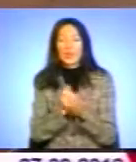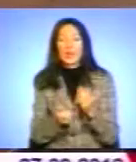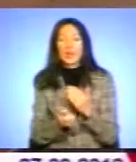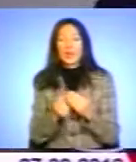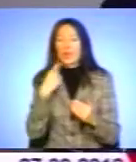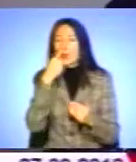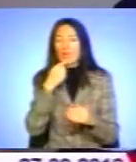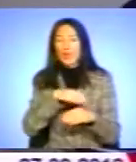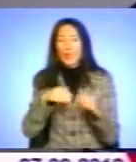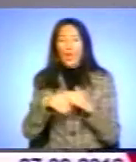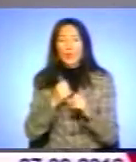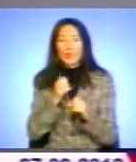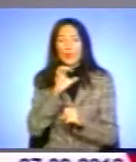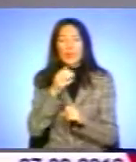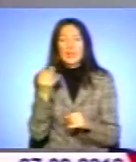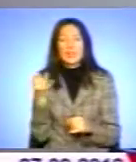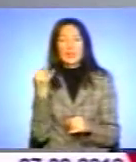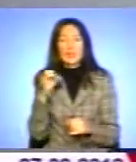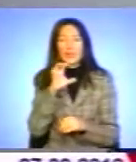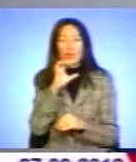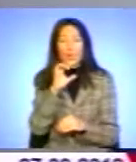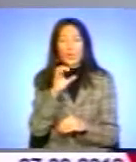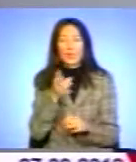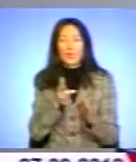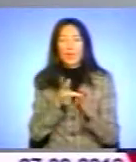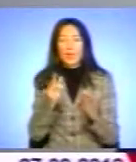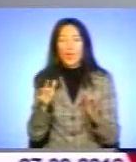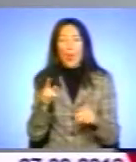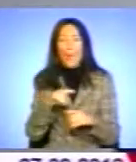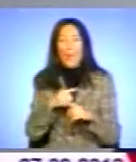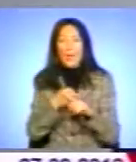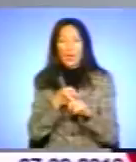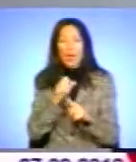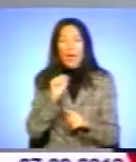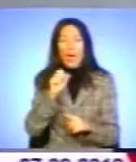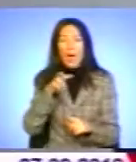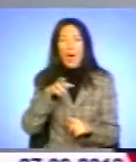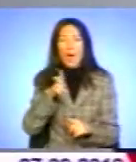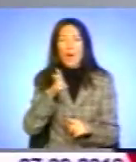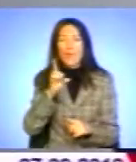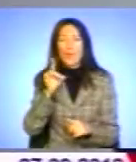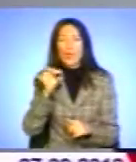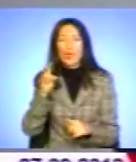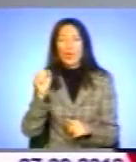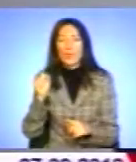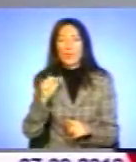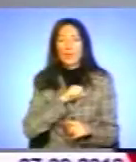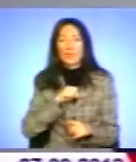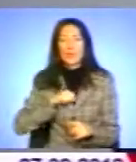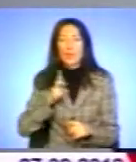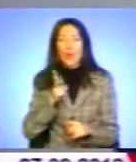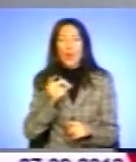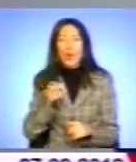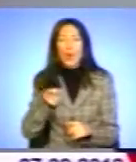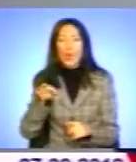Я зацікавився фотографуванням на скло по технології амбро-ТП, називають її, це макроколоїдний процес.